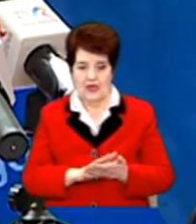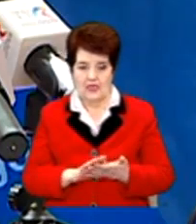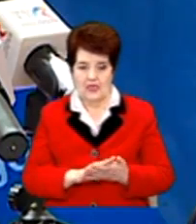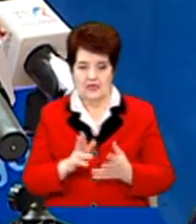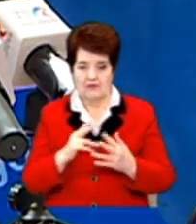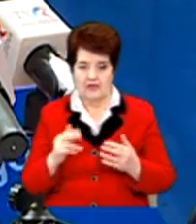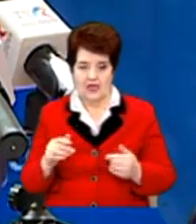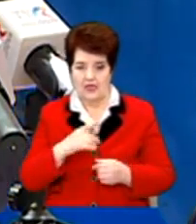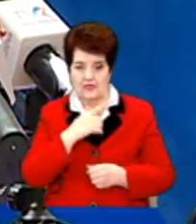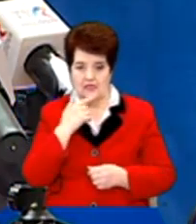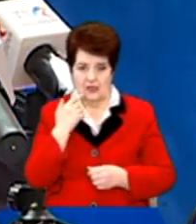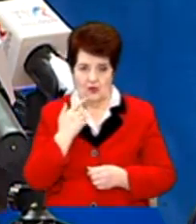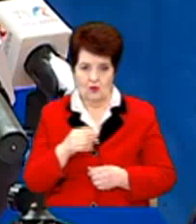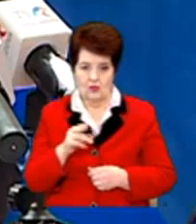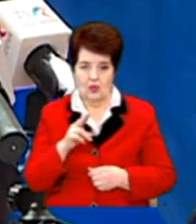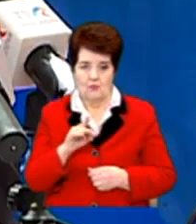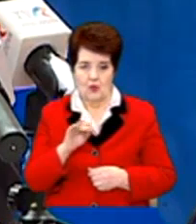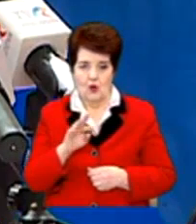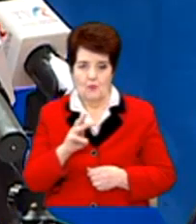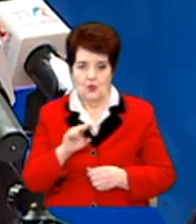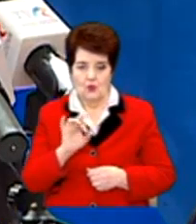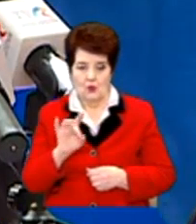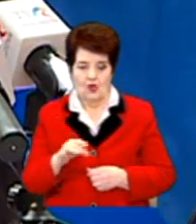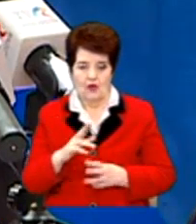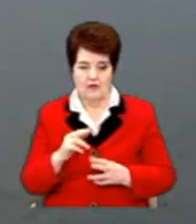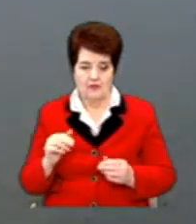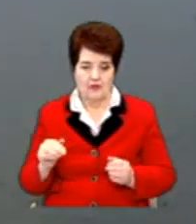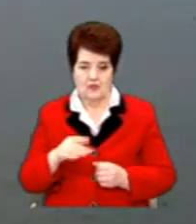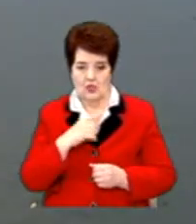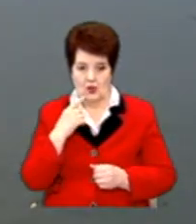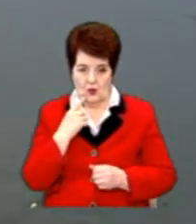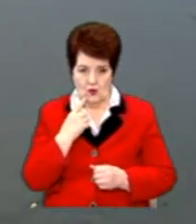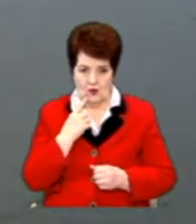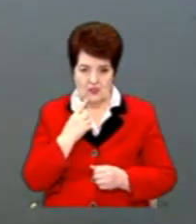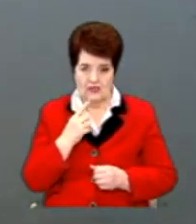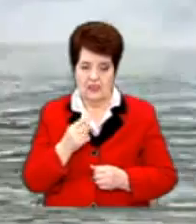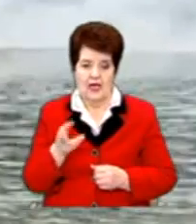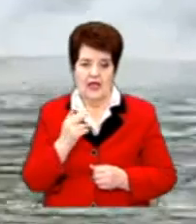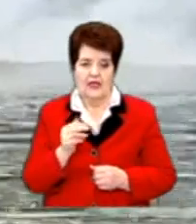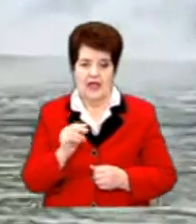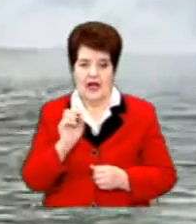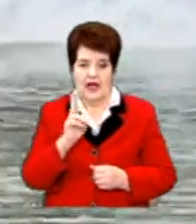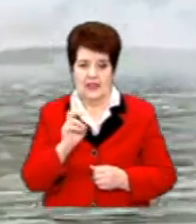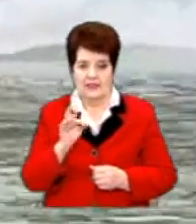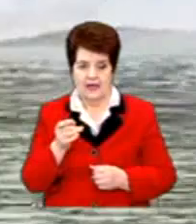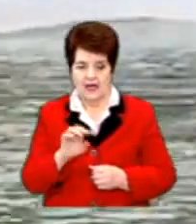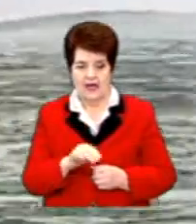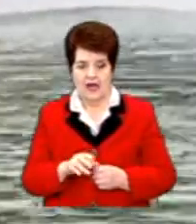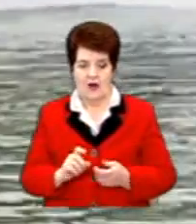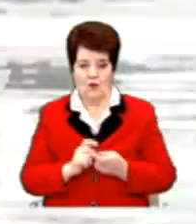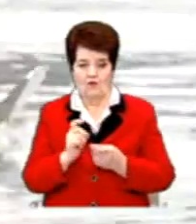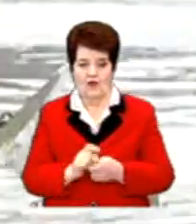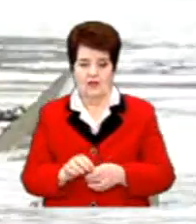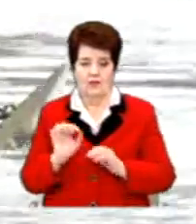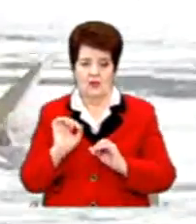al Federației Ruse și un promotor al politicii imperialiste a Federației Ruse, ce constă în declanșarea conflictelor pe teritorii străine pentru